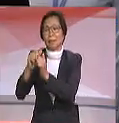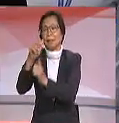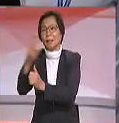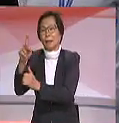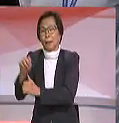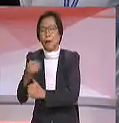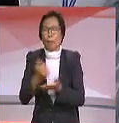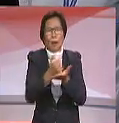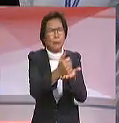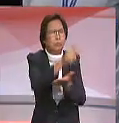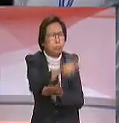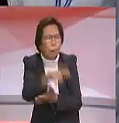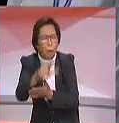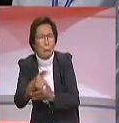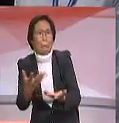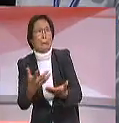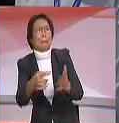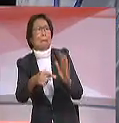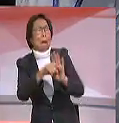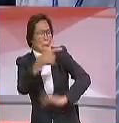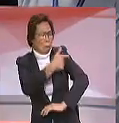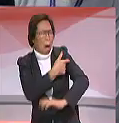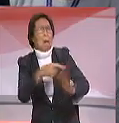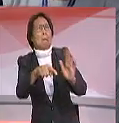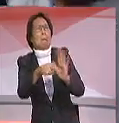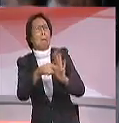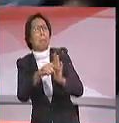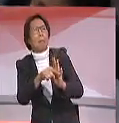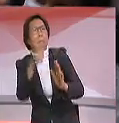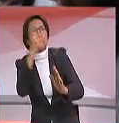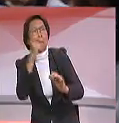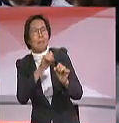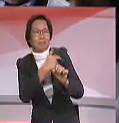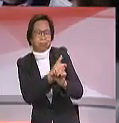tersebut bagi membantu mana-mana individu yang menerima kesan negatif akibat suntikan vaksin.